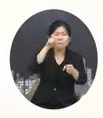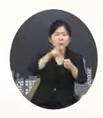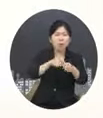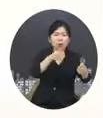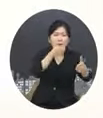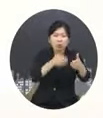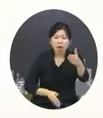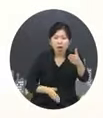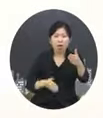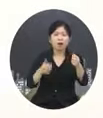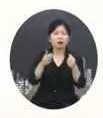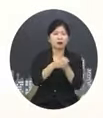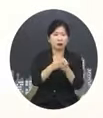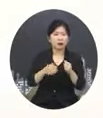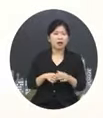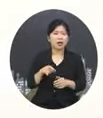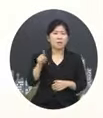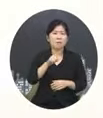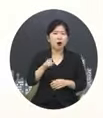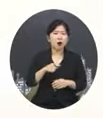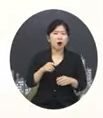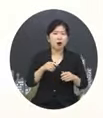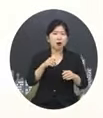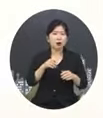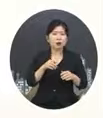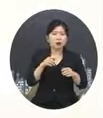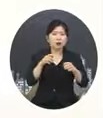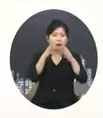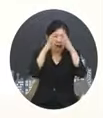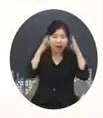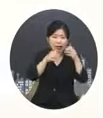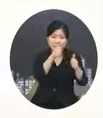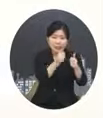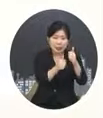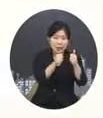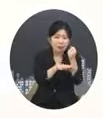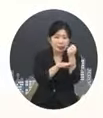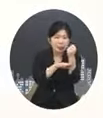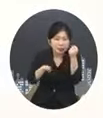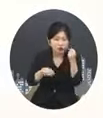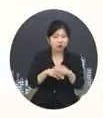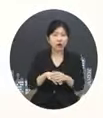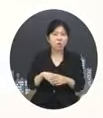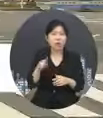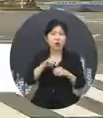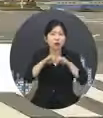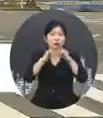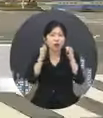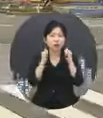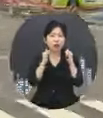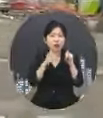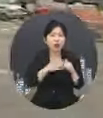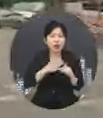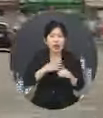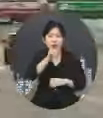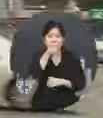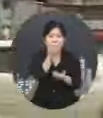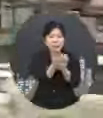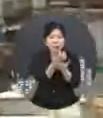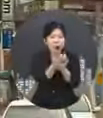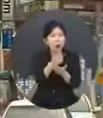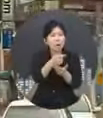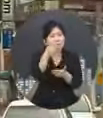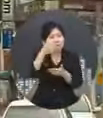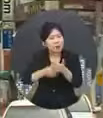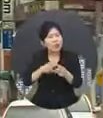수능 체제 학력 기준 그리고 자기소개서 폐지 등 학생들이 좀 쉽게 전하도록 사립대는 수시모집